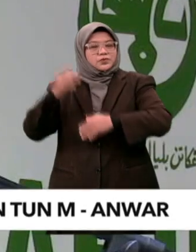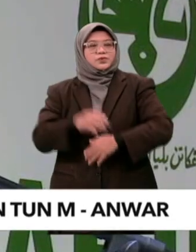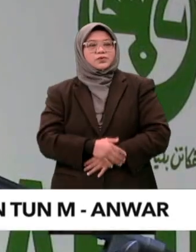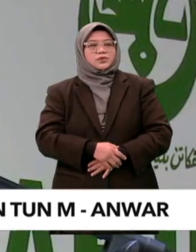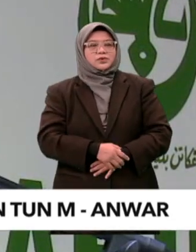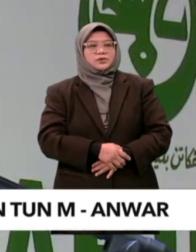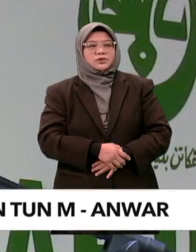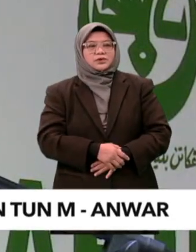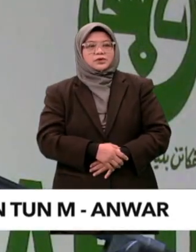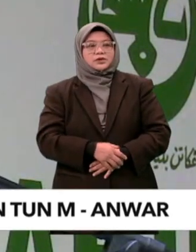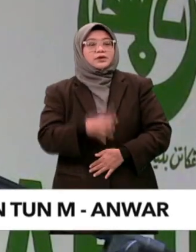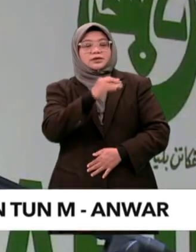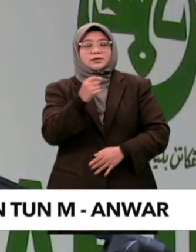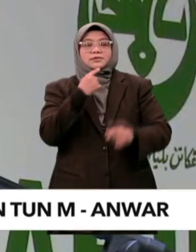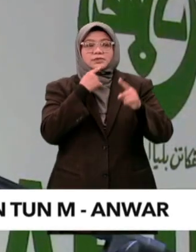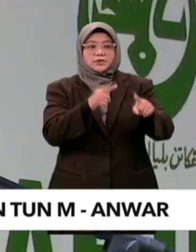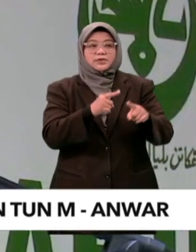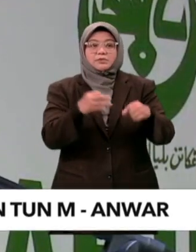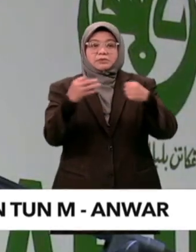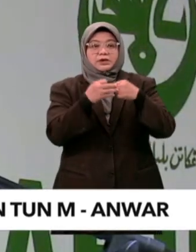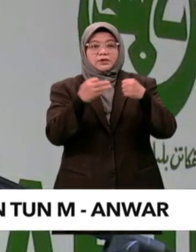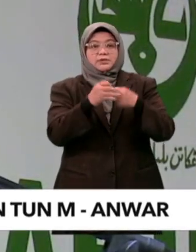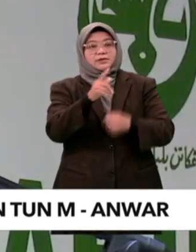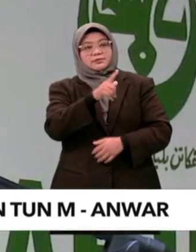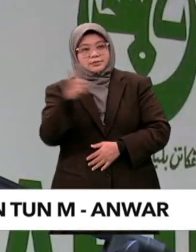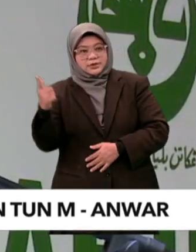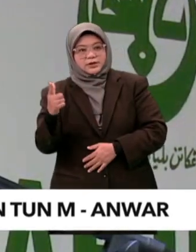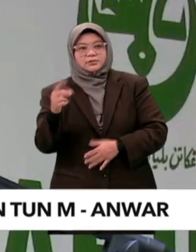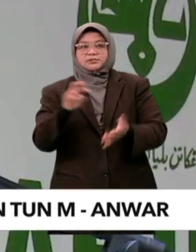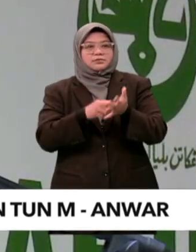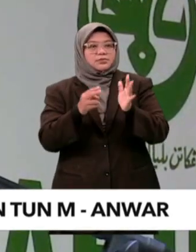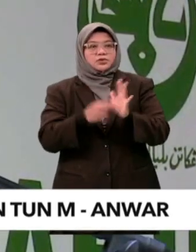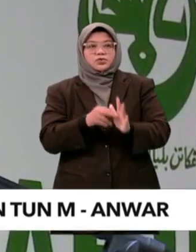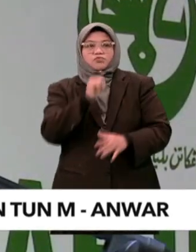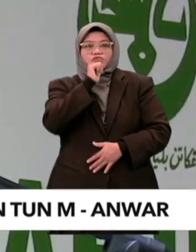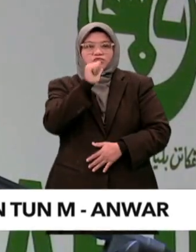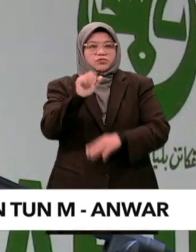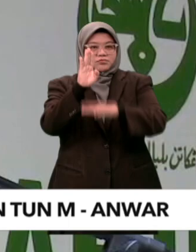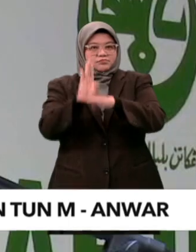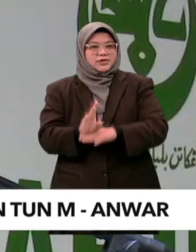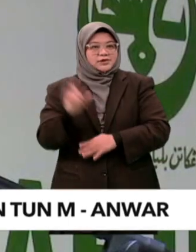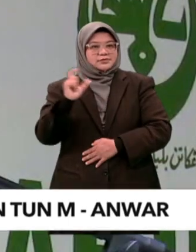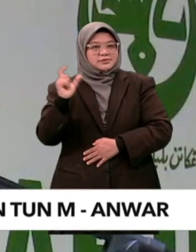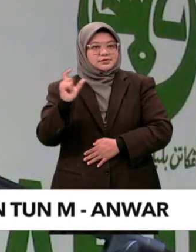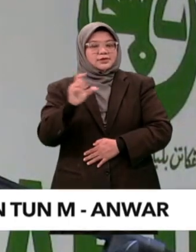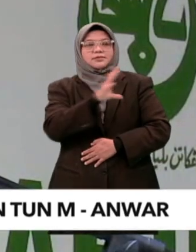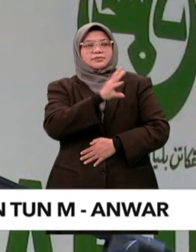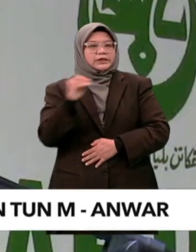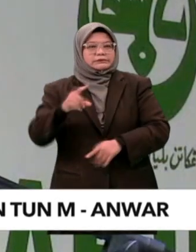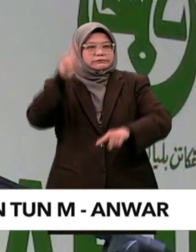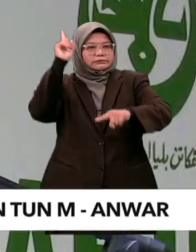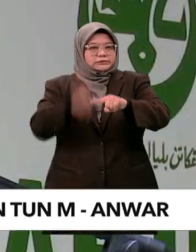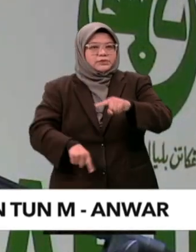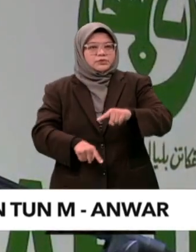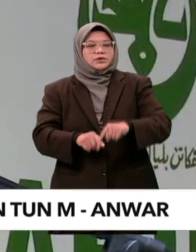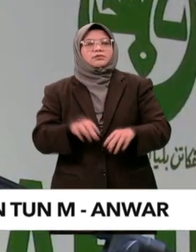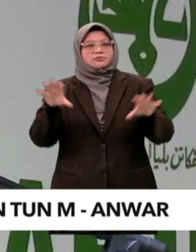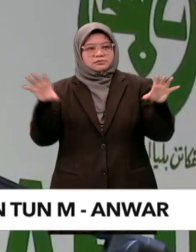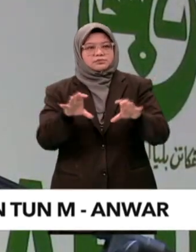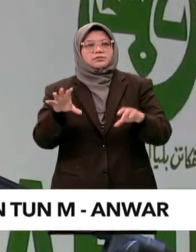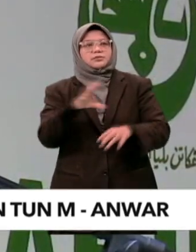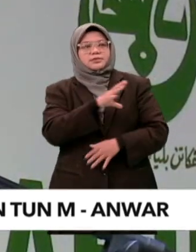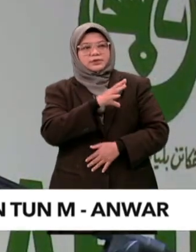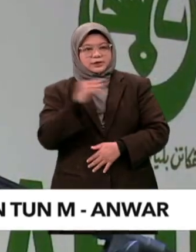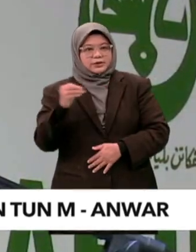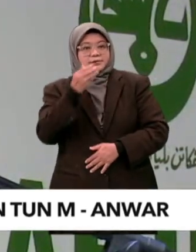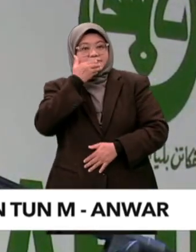dan menjawab mengkafir beliau baik ini bukan tradisi budaya Islam dan yang tidak dan